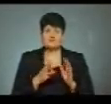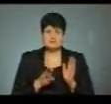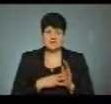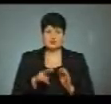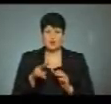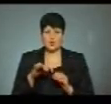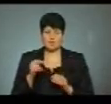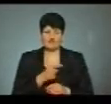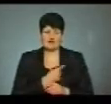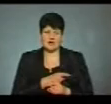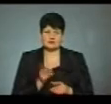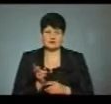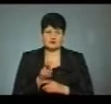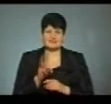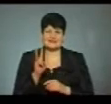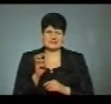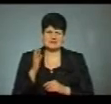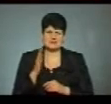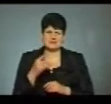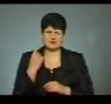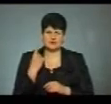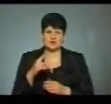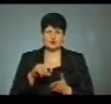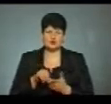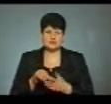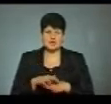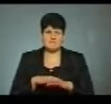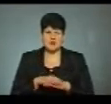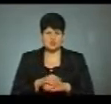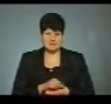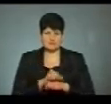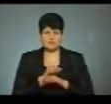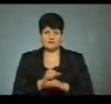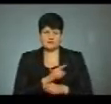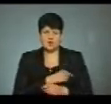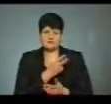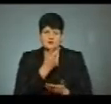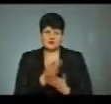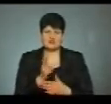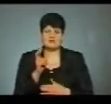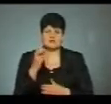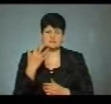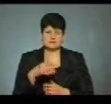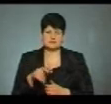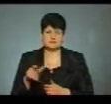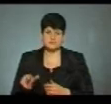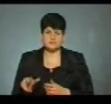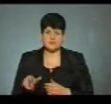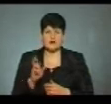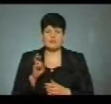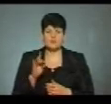18 лютого до лікарень звернувся 351 учасник масових заворушень. Госпіталізовано майже 250, а в